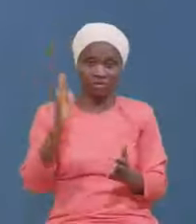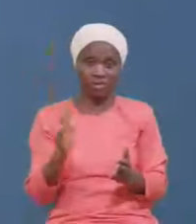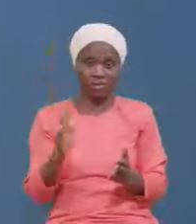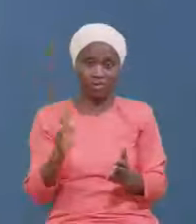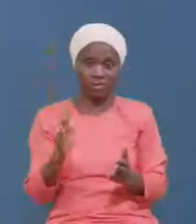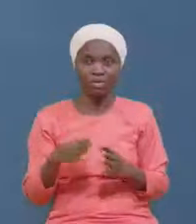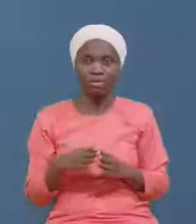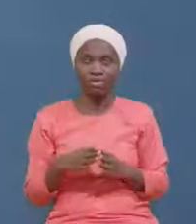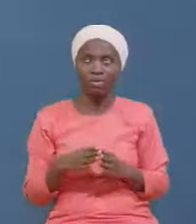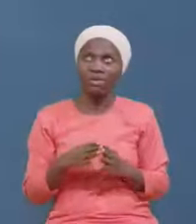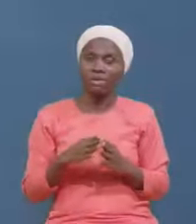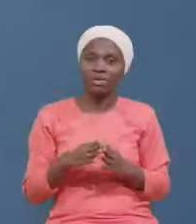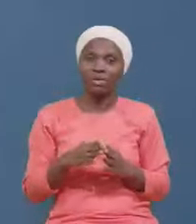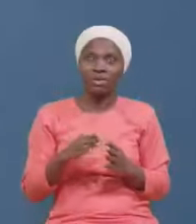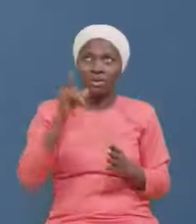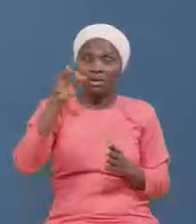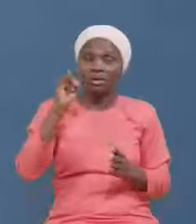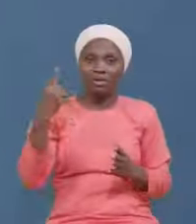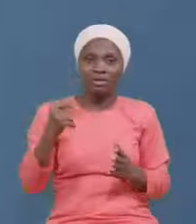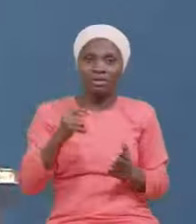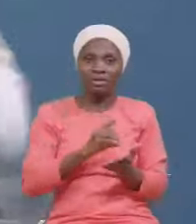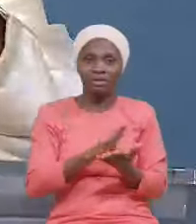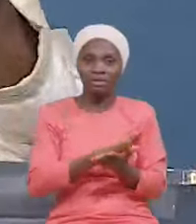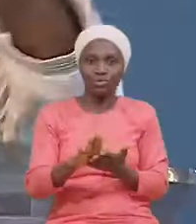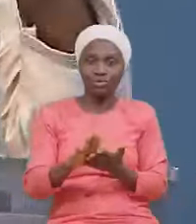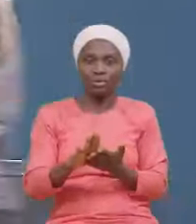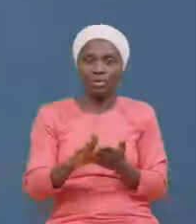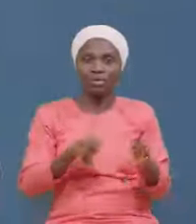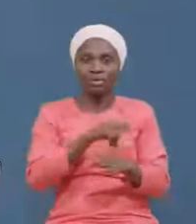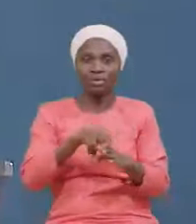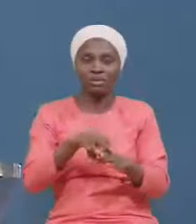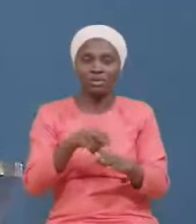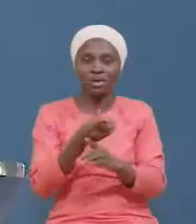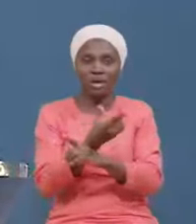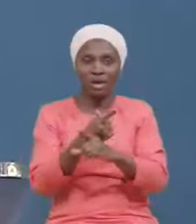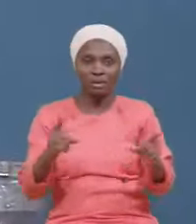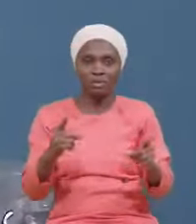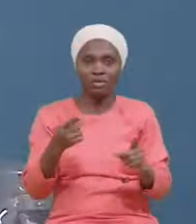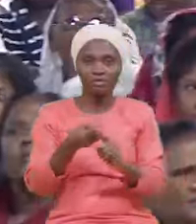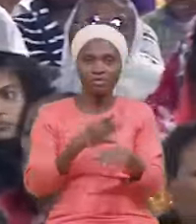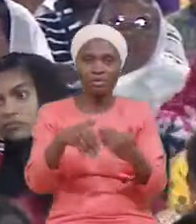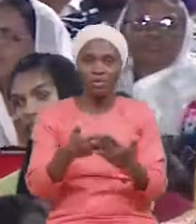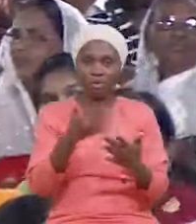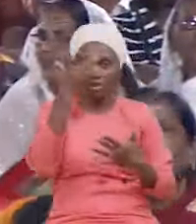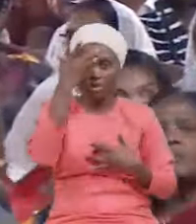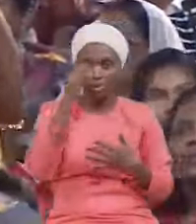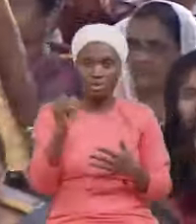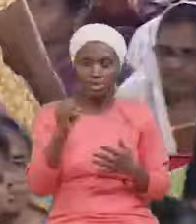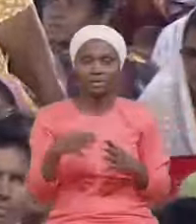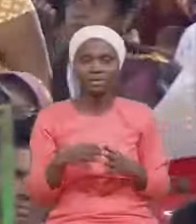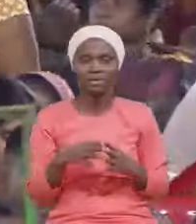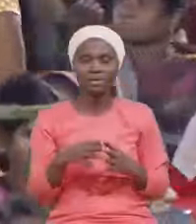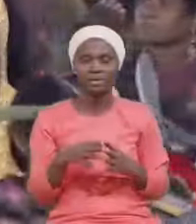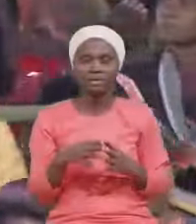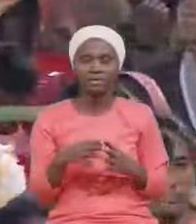the supernatural liberator from all sicknesses. ప్రకృతిక తీతమైన రీతిలో సకల రోగాల